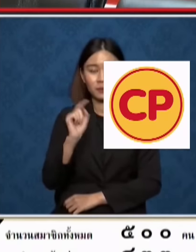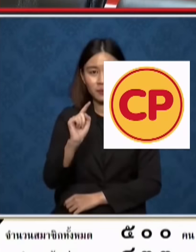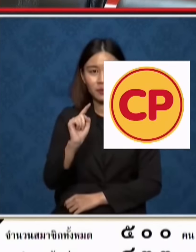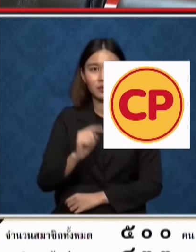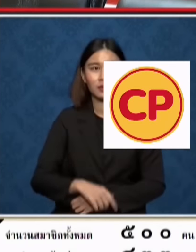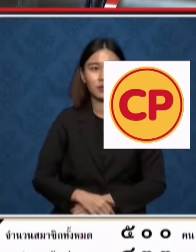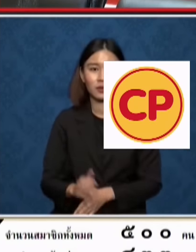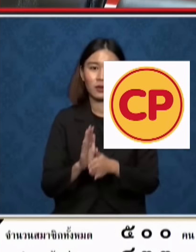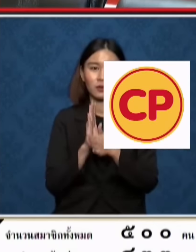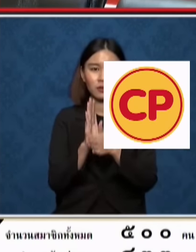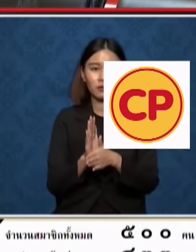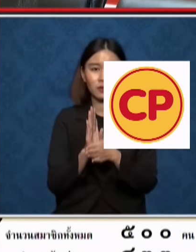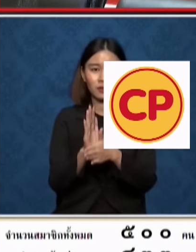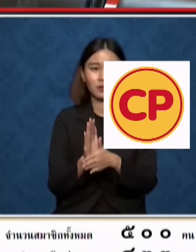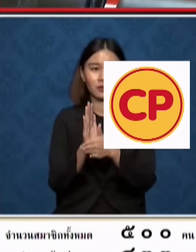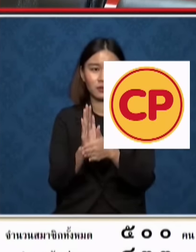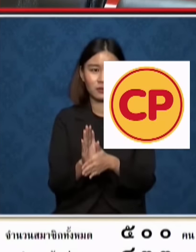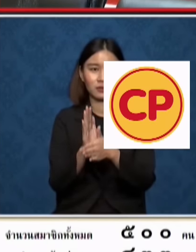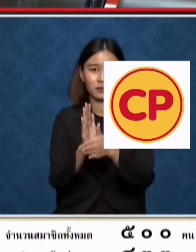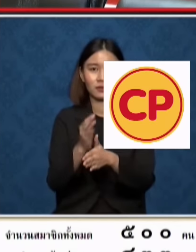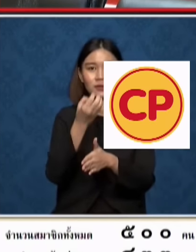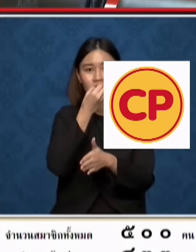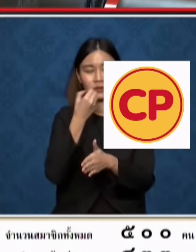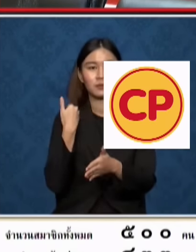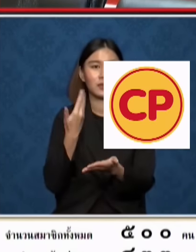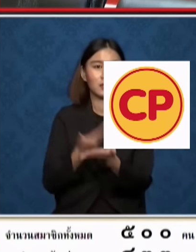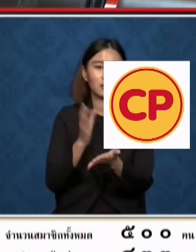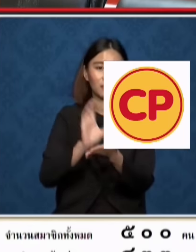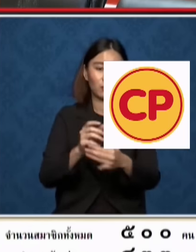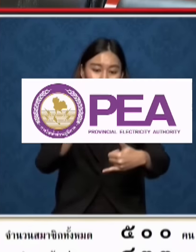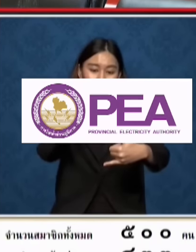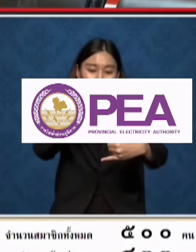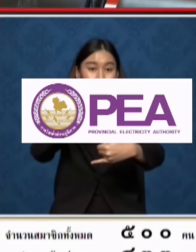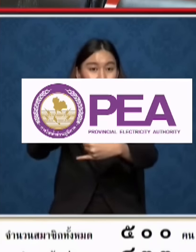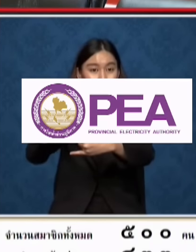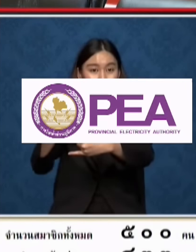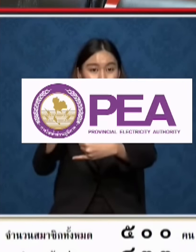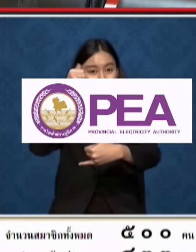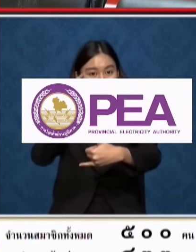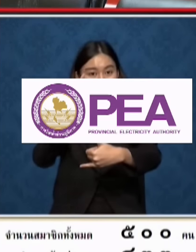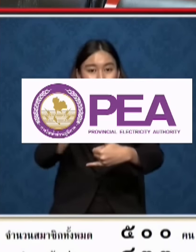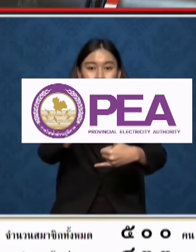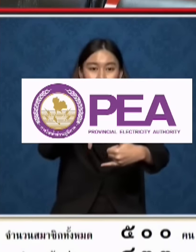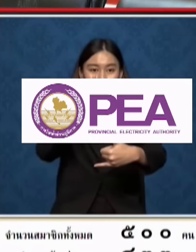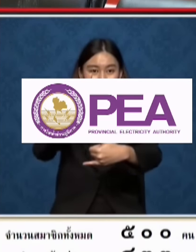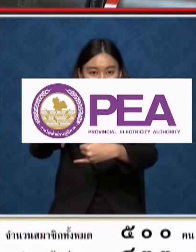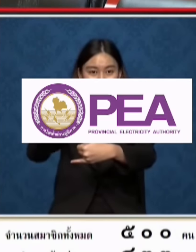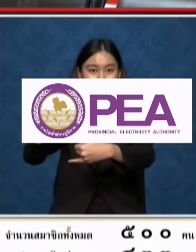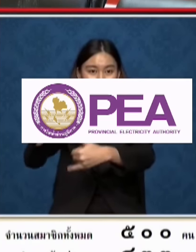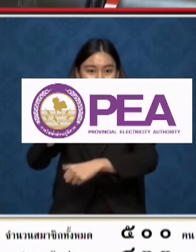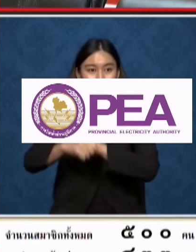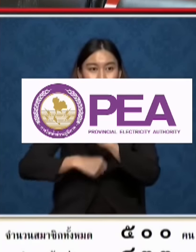คเพื่อไทยก็อภิปรายในส่วนของงบอาหารซึ่งก็ทราบว่าต่อหัวต่อคนเนี่ยเขา าก็เอาภาพมาเลยนะคะท่านผู้ชม